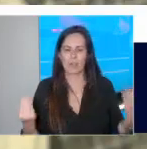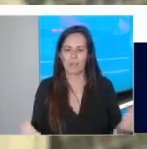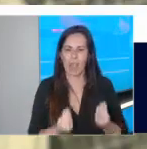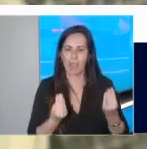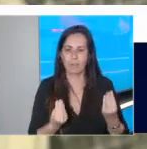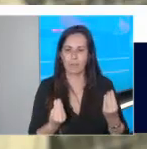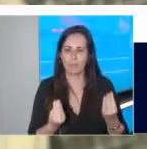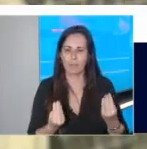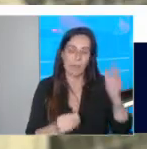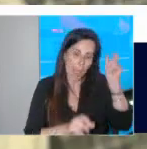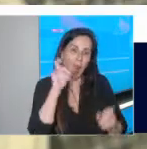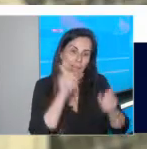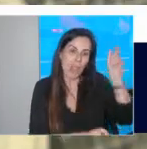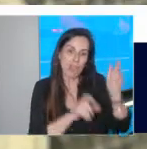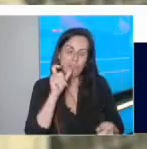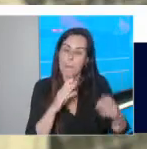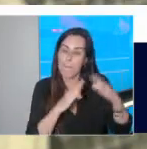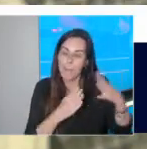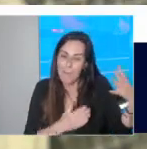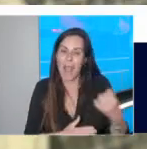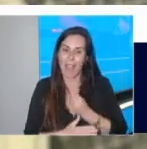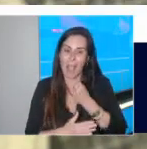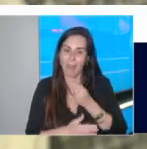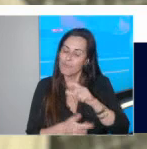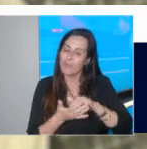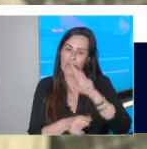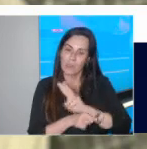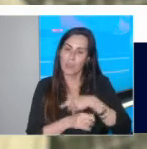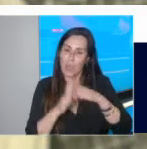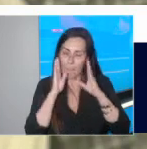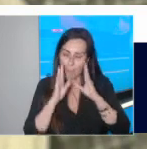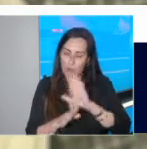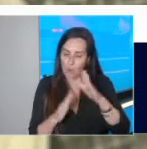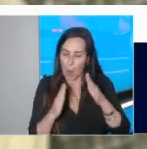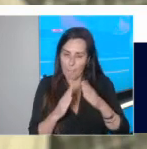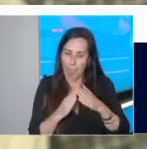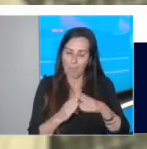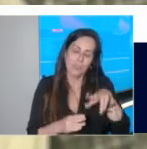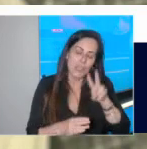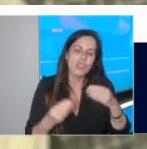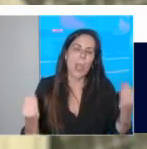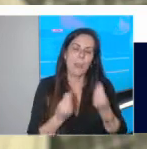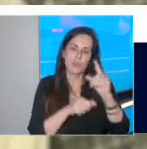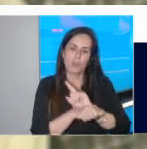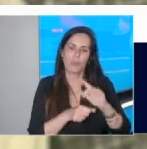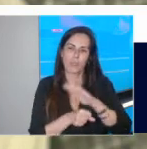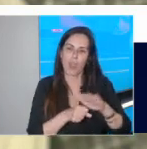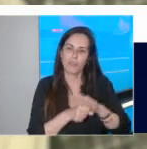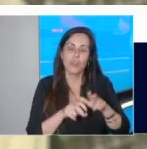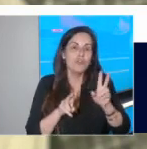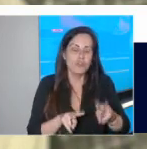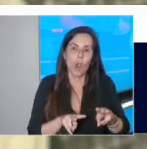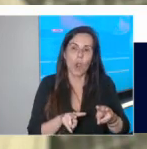האישיים מהמקורות האישיים, מהבתים הפרטיים, כי אנחנו מאמינים שבכל בית פרטי יש פריטים מתקופת השואה